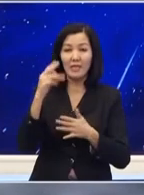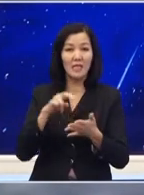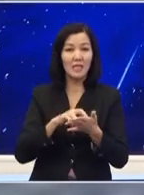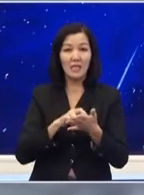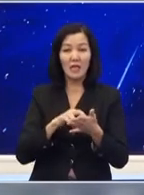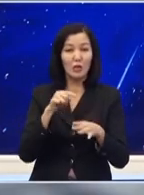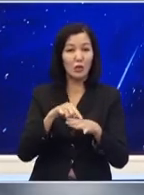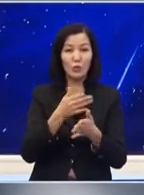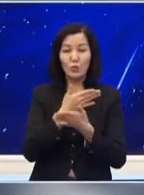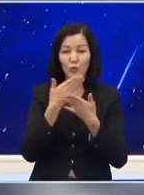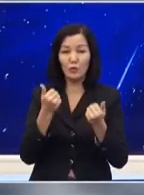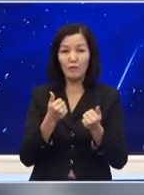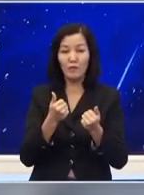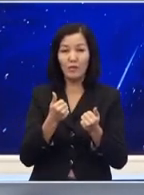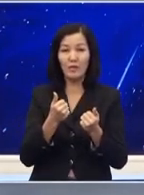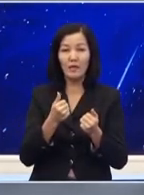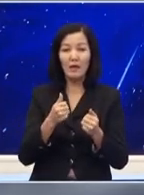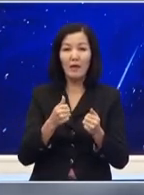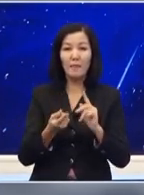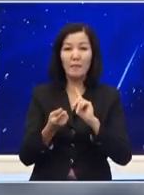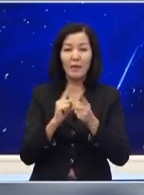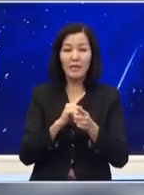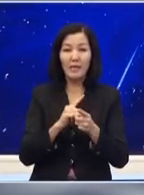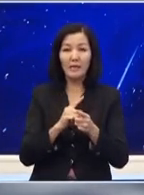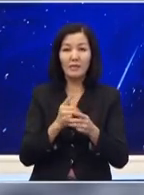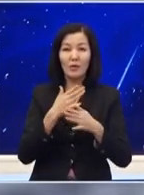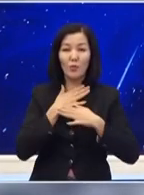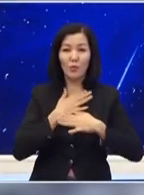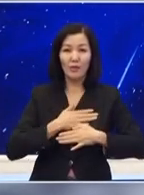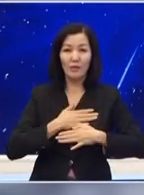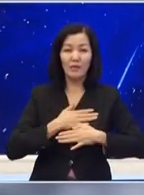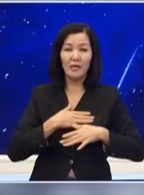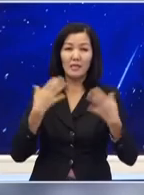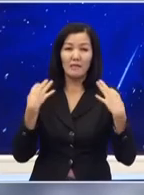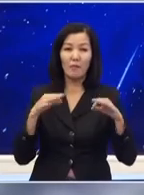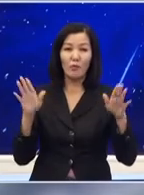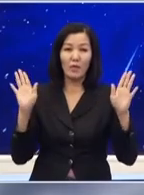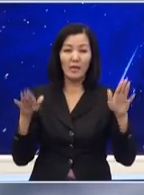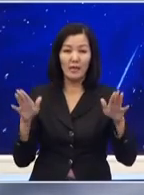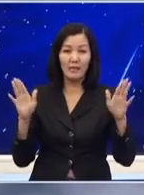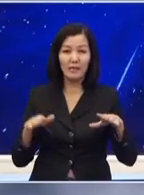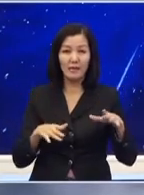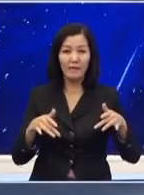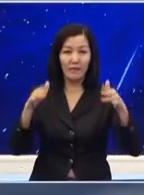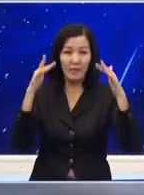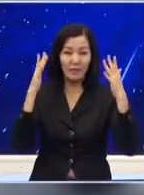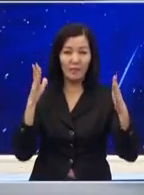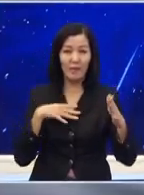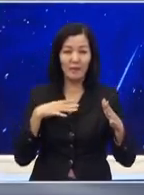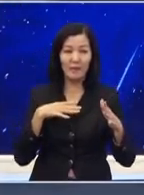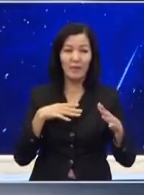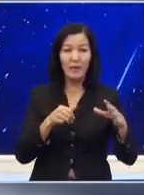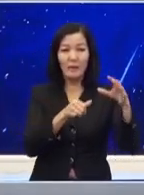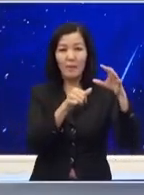не чувствует. Напротив, боязнь высоты меняется на удовольствие парить в небе. Поэтому неоспоримым преимуществом полета на